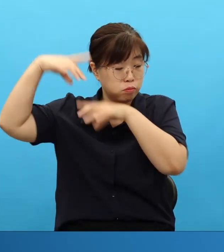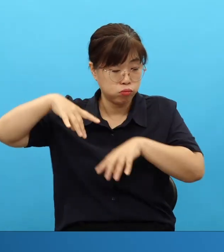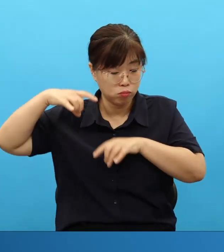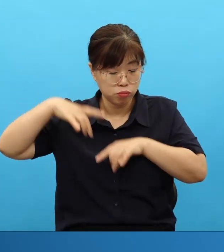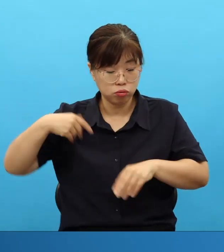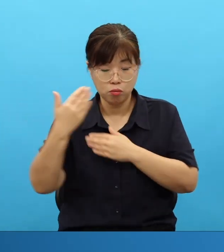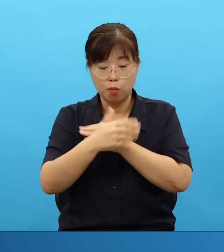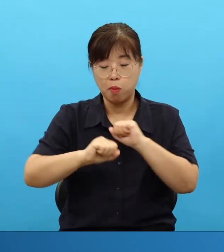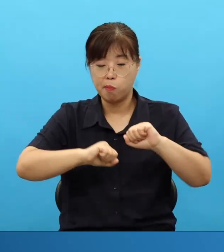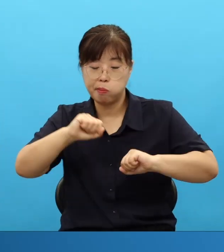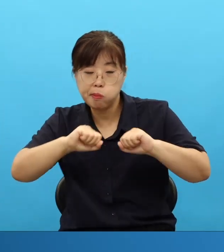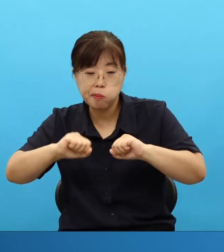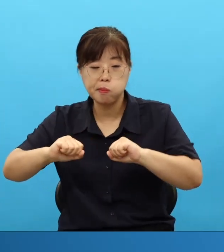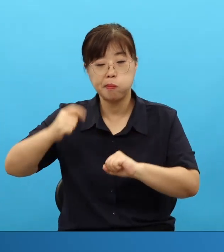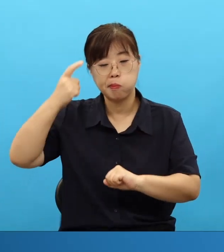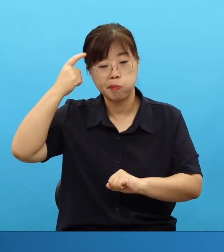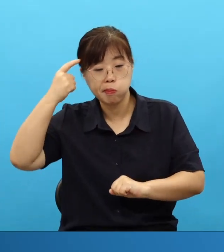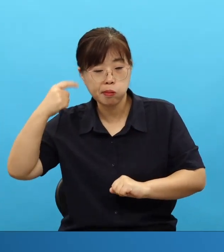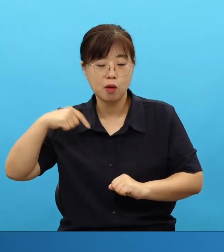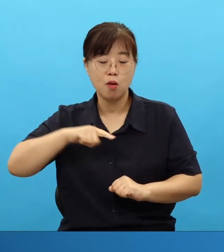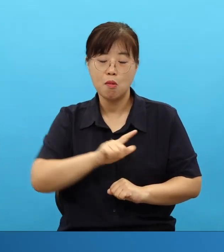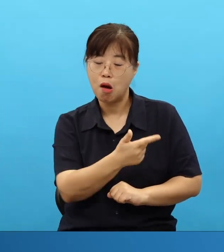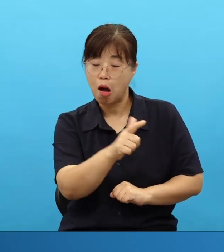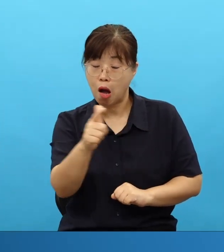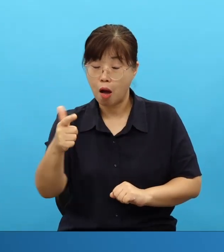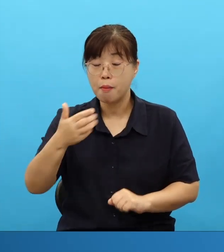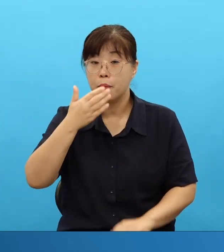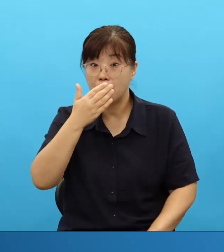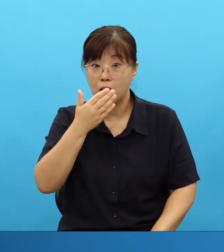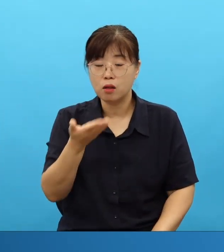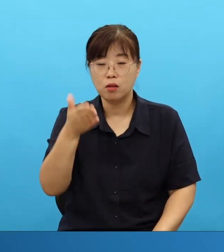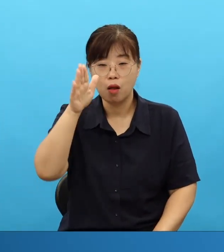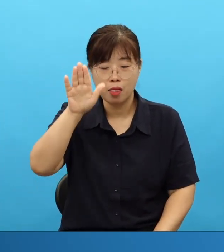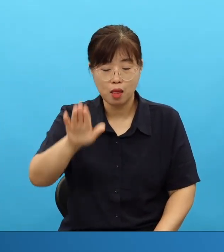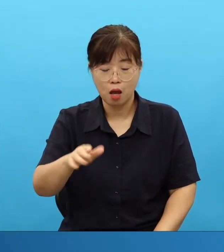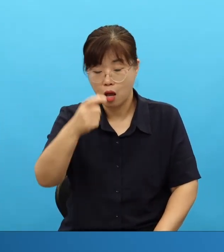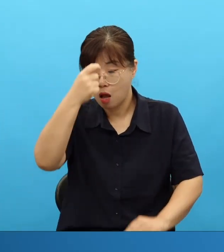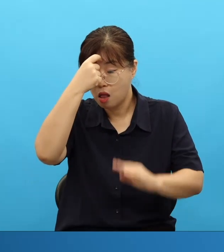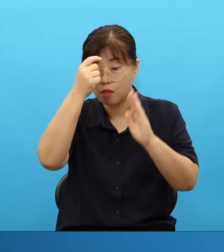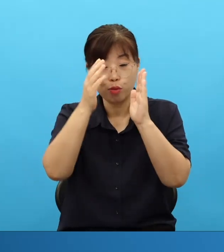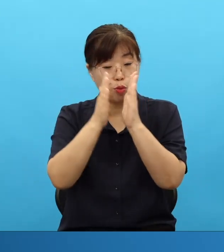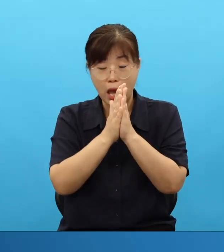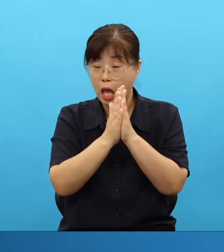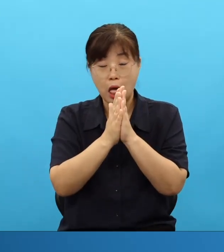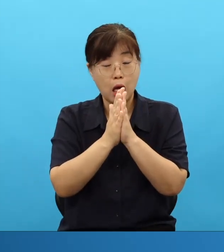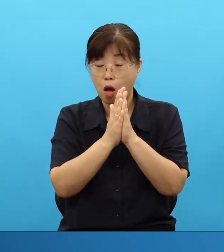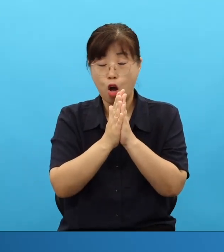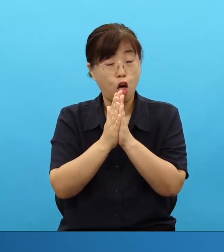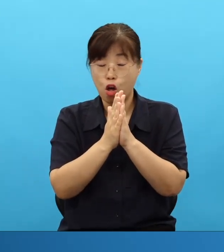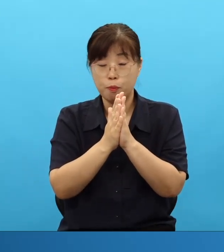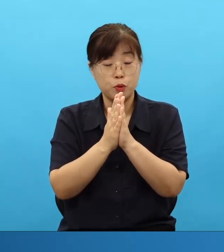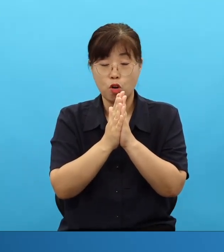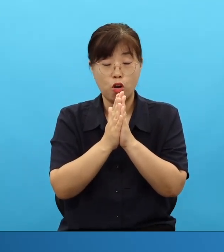죽어요 그래서 오히려 뭐 명상 운동하는 사람이지게 된단 말이